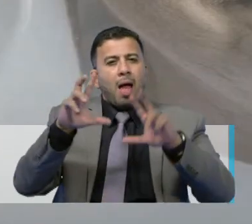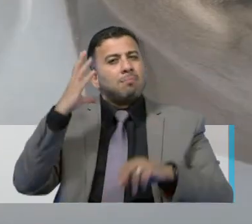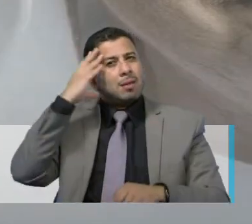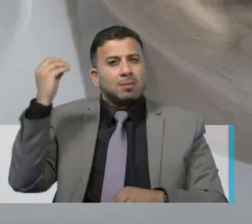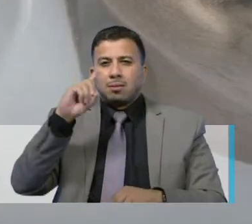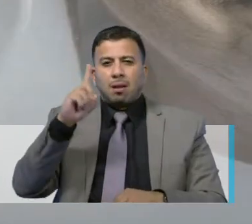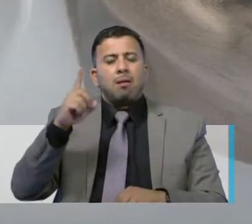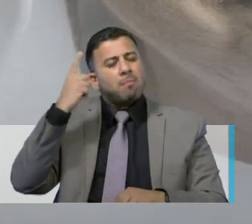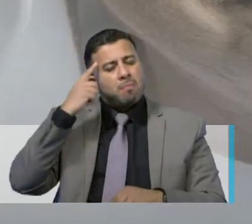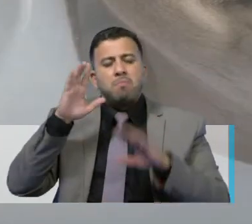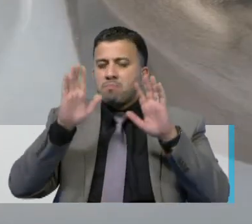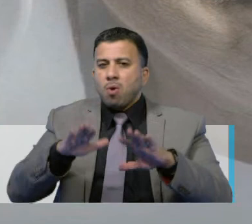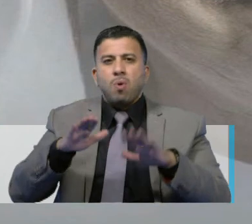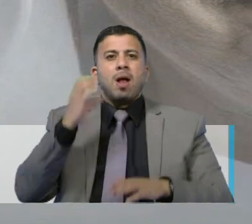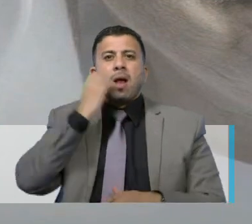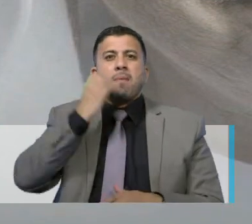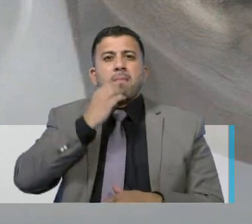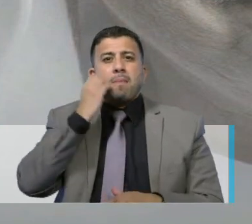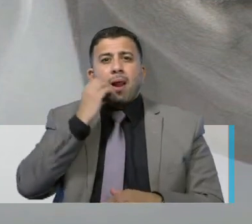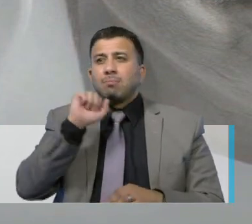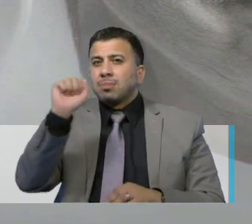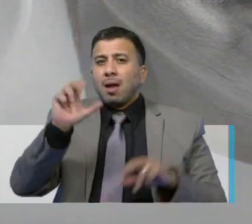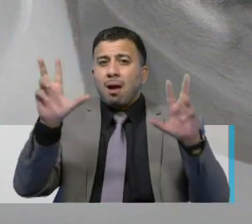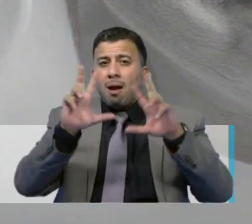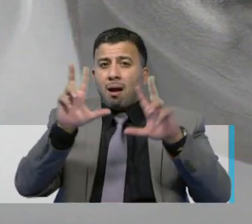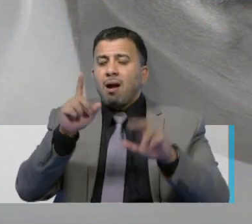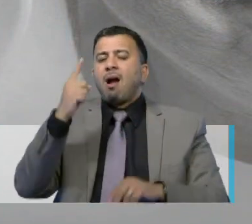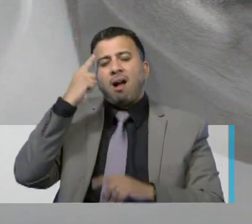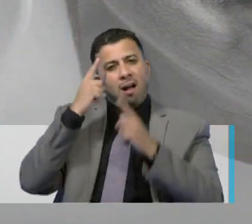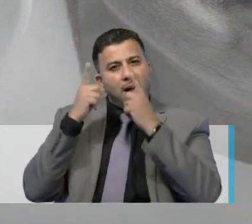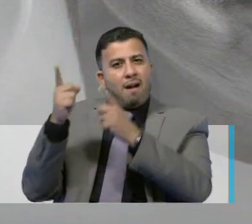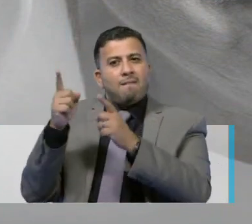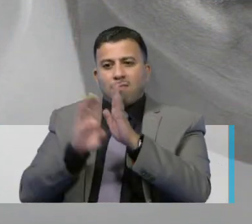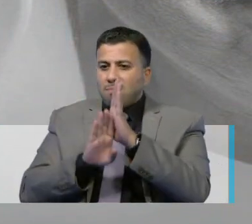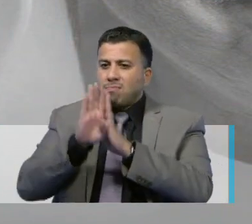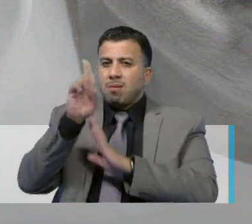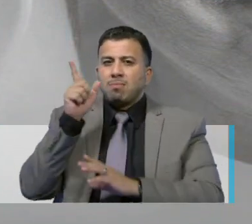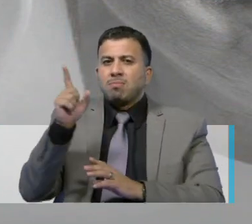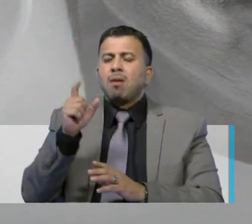وسيبقى الاعلام الاماراتي وفيا لرواده